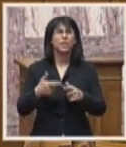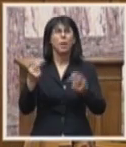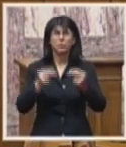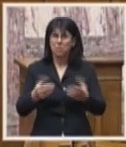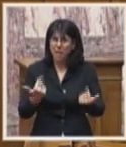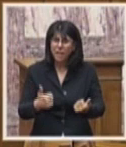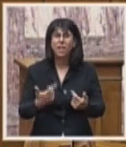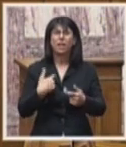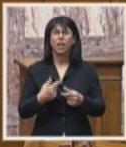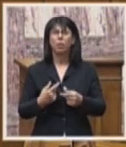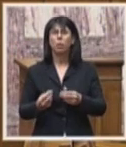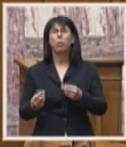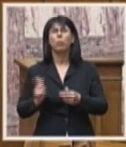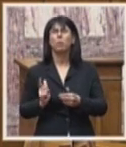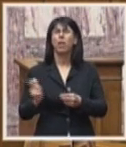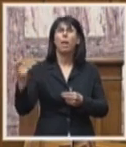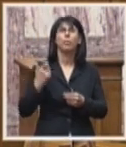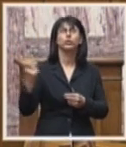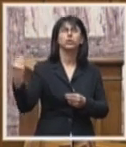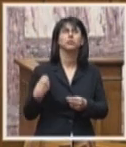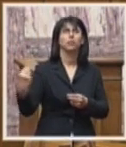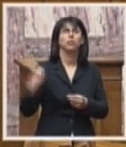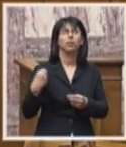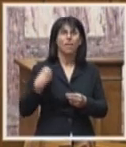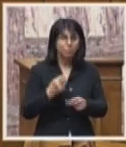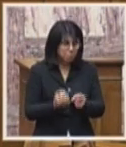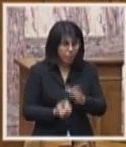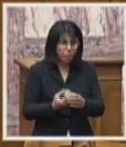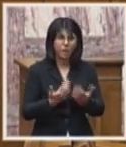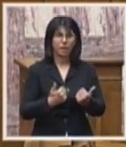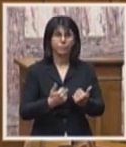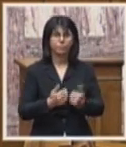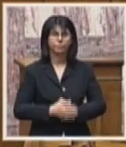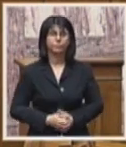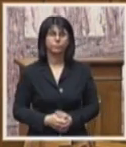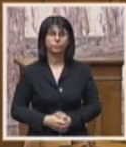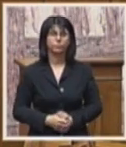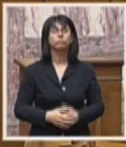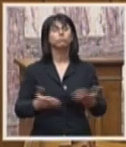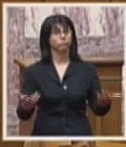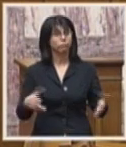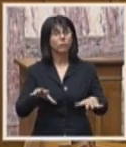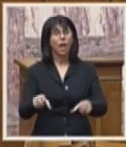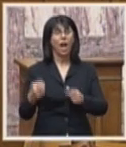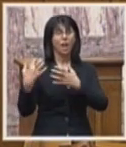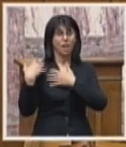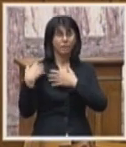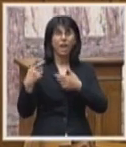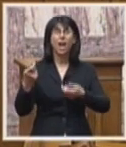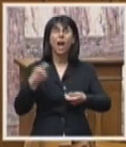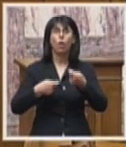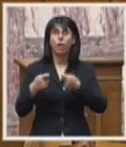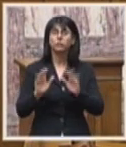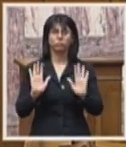παρασιτικό, πελατειακό. Όταν ανέλαβα λοιπόν, οι αγορές δεν μας δάνειζαν. Το